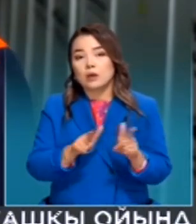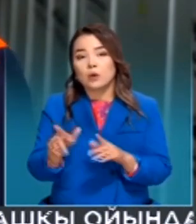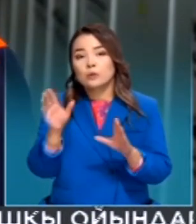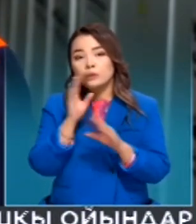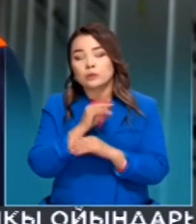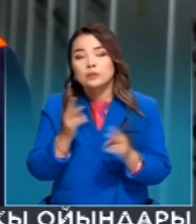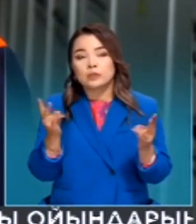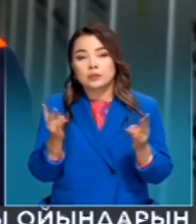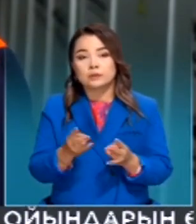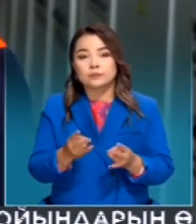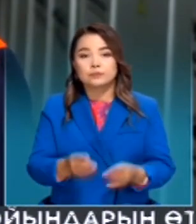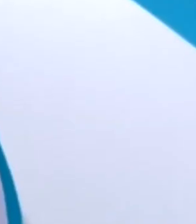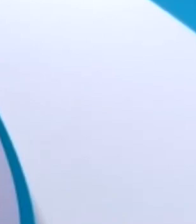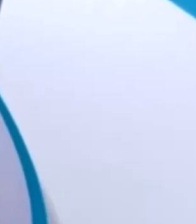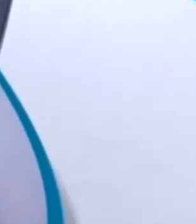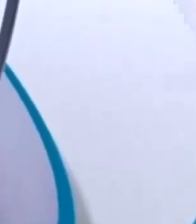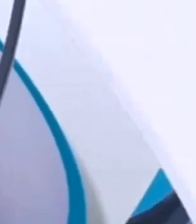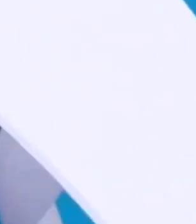деп ойлаймын.